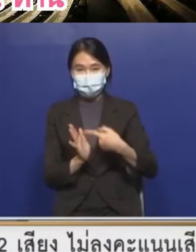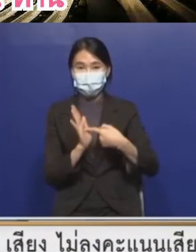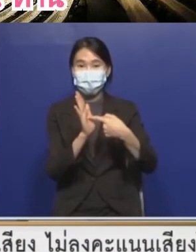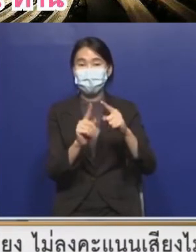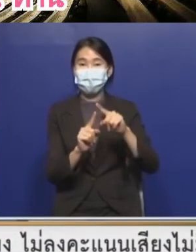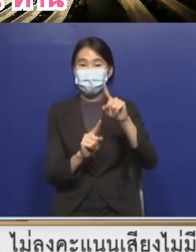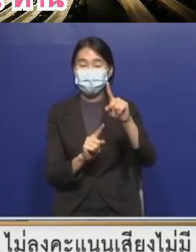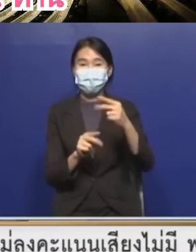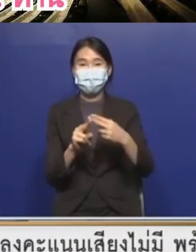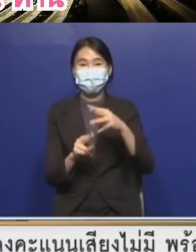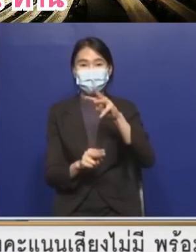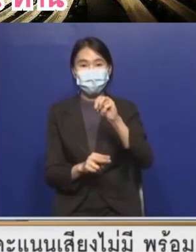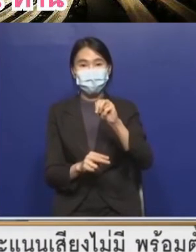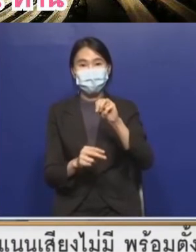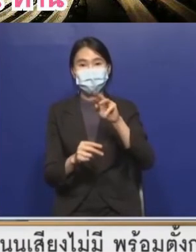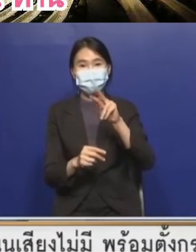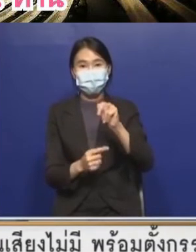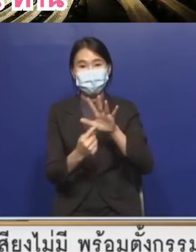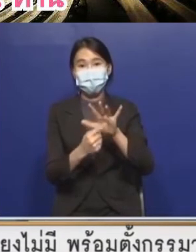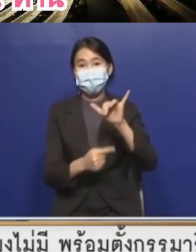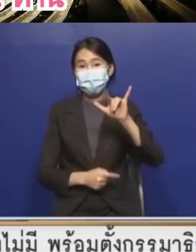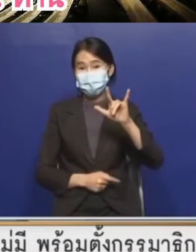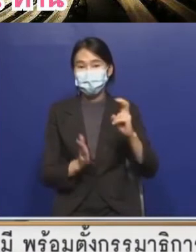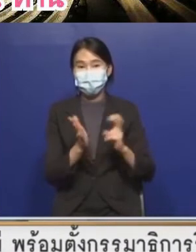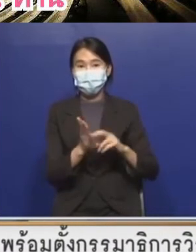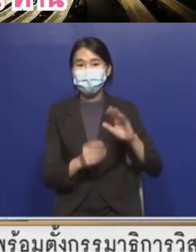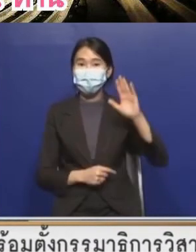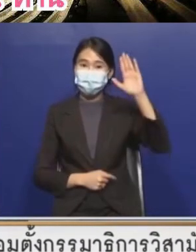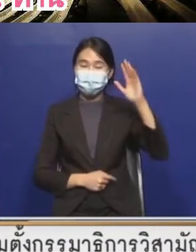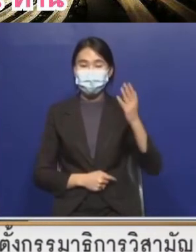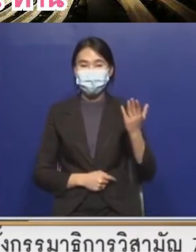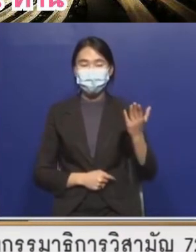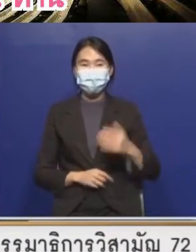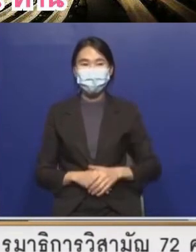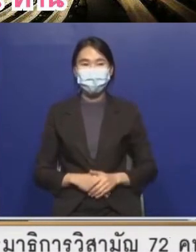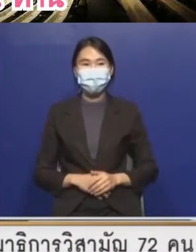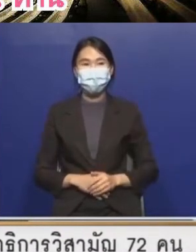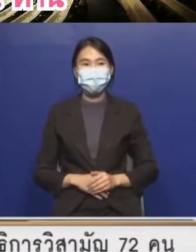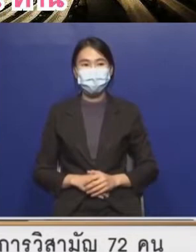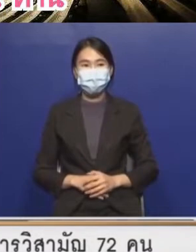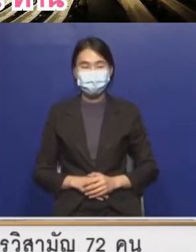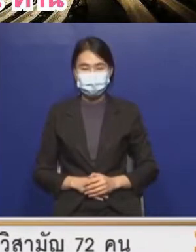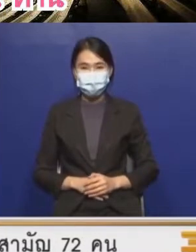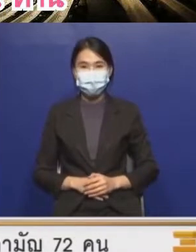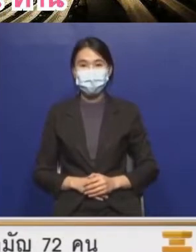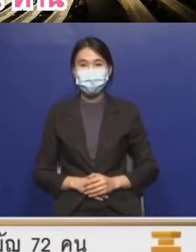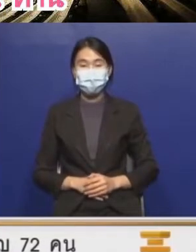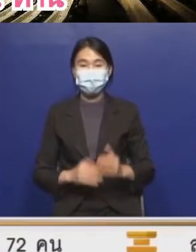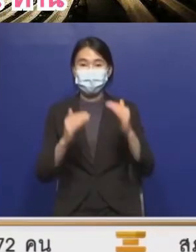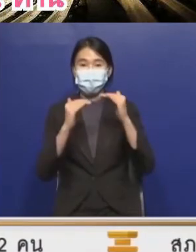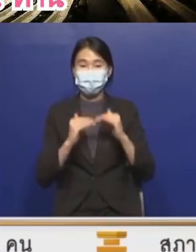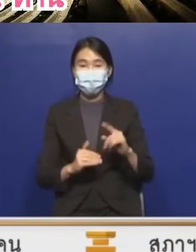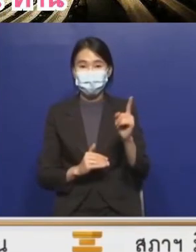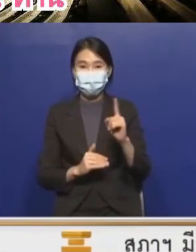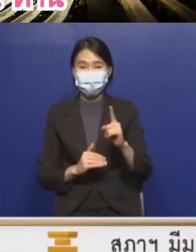ขอเสนอนายมนูศิวาภิรมย์รัตน์ครับขอผู้รับรองด้วยครับ ผู้รับรองด้วยครับ ขอบคุณครับ ผู้รับรองถูกต้องครับต่อไปพรรครว